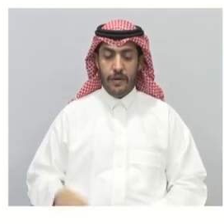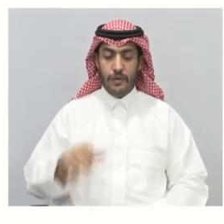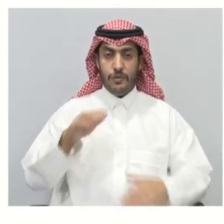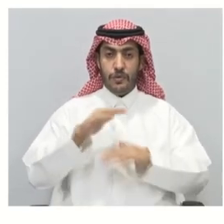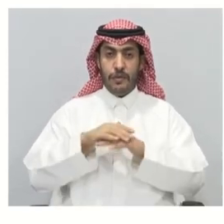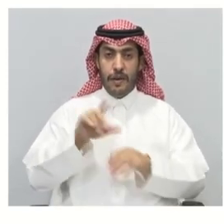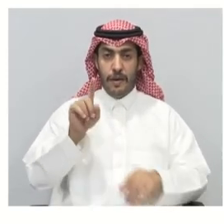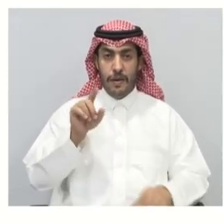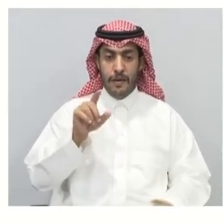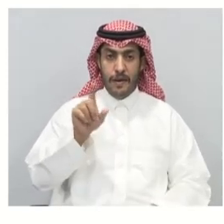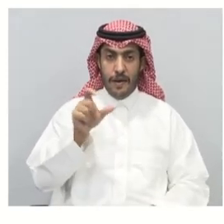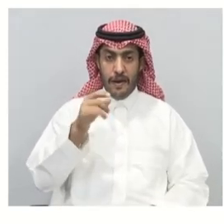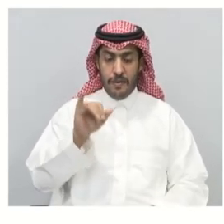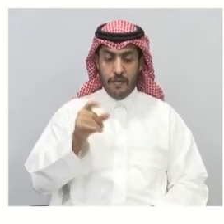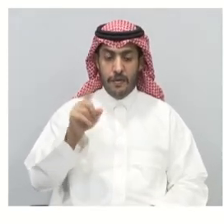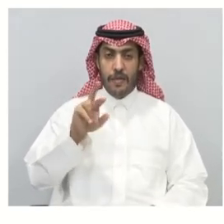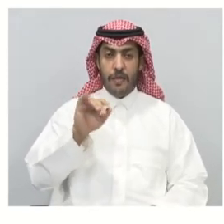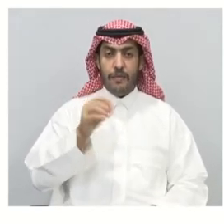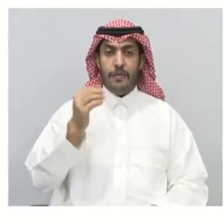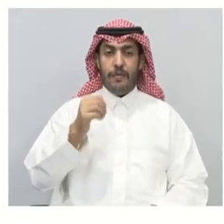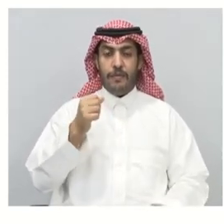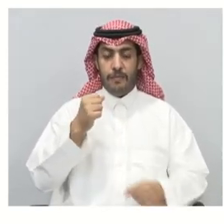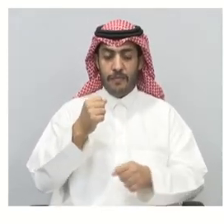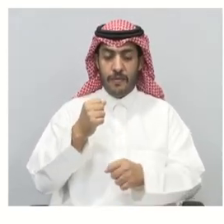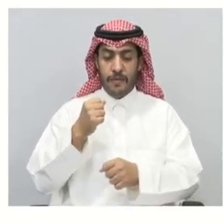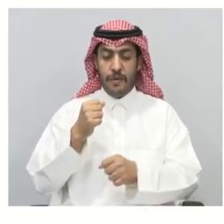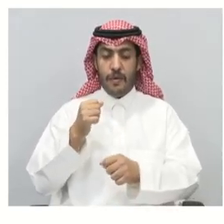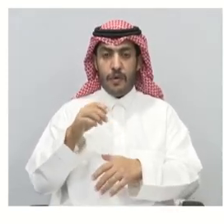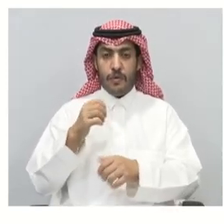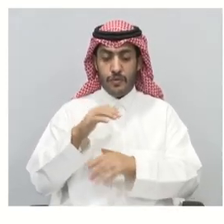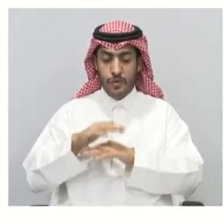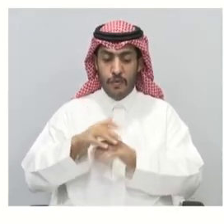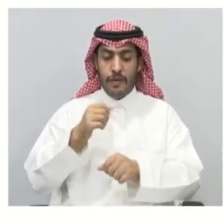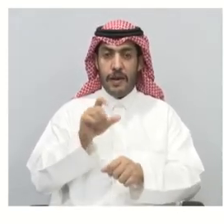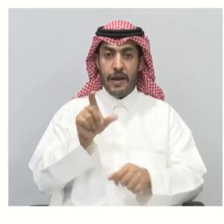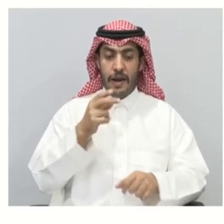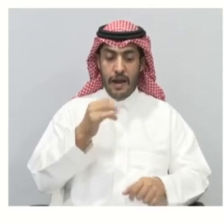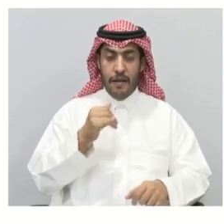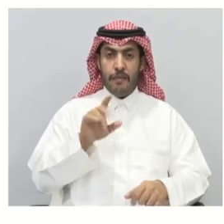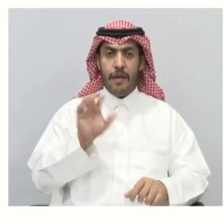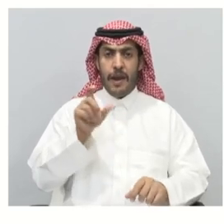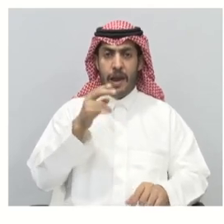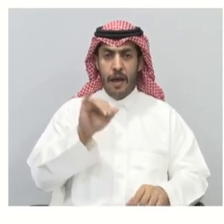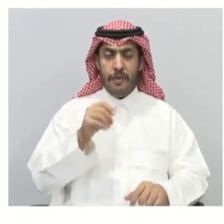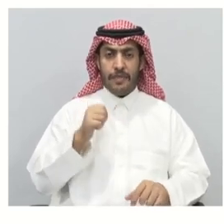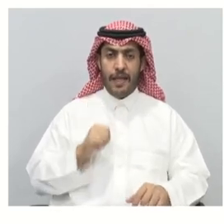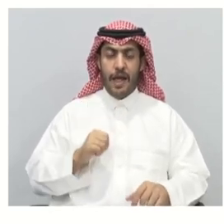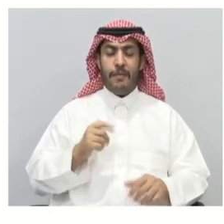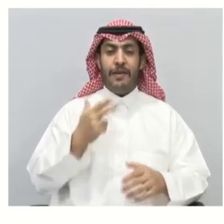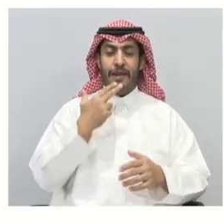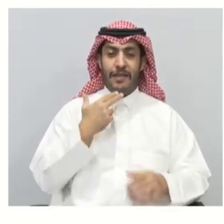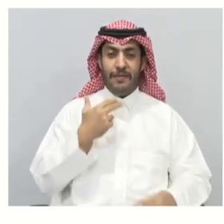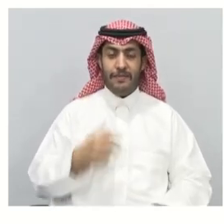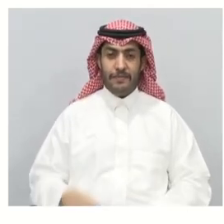ثم الفاعل ثم المخصوص بالمدح او الدم والنعم الطالب والنظيف نعم الطالب